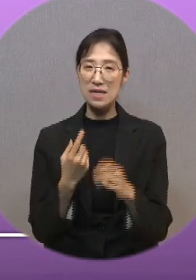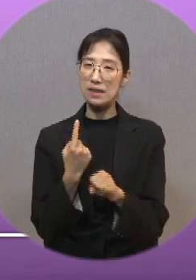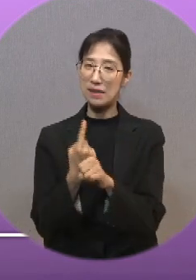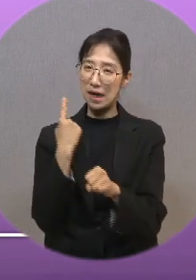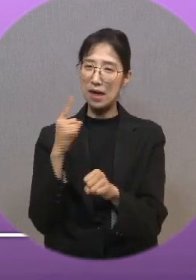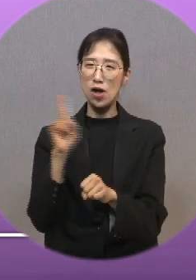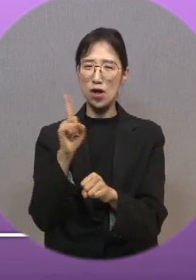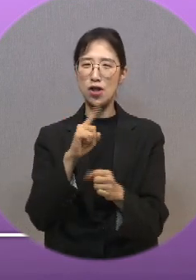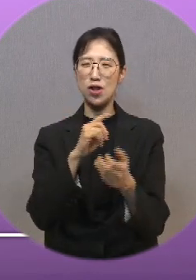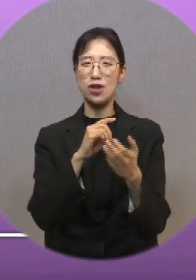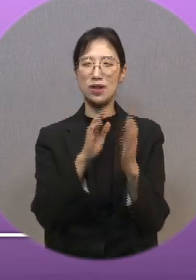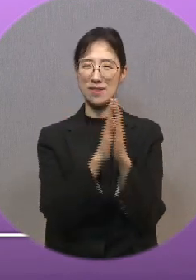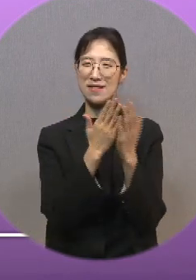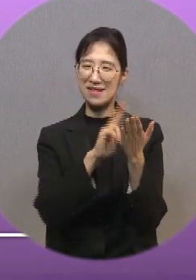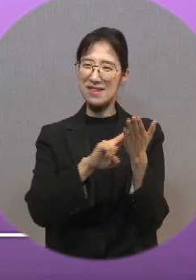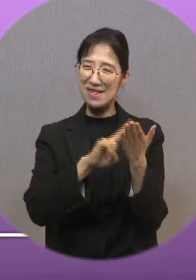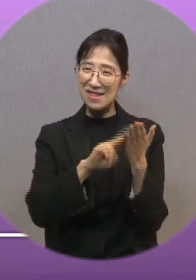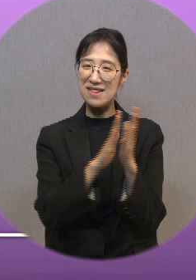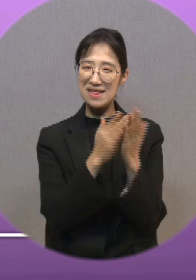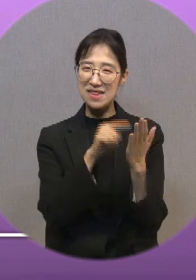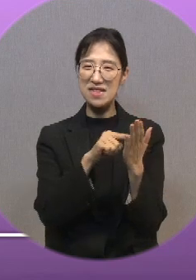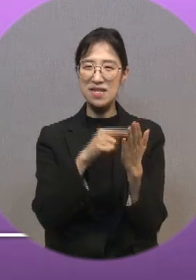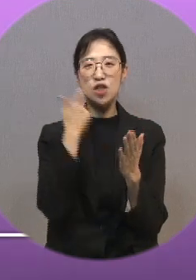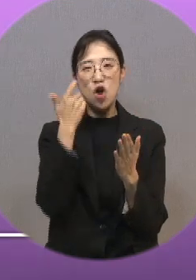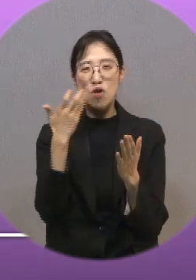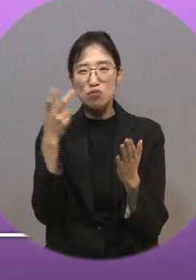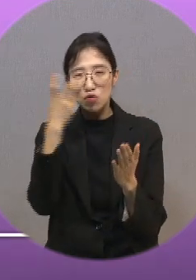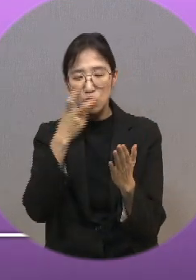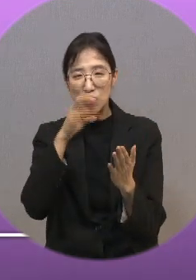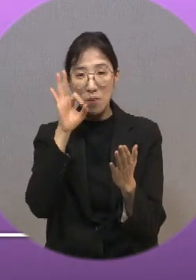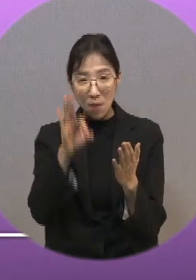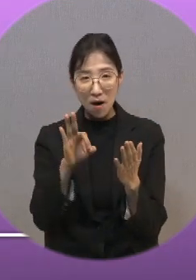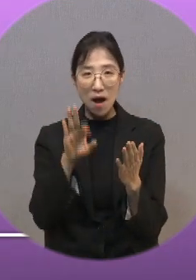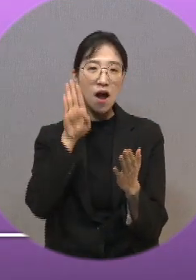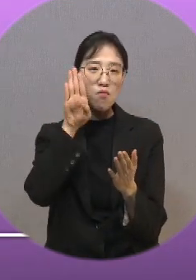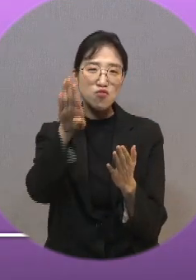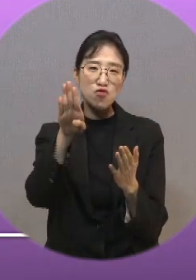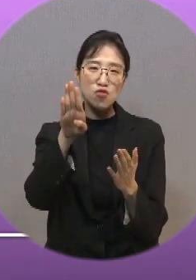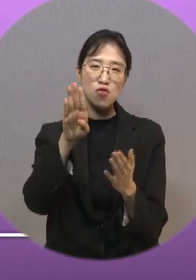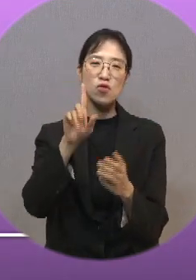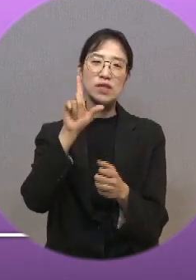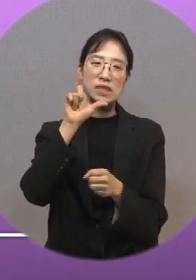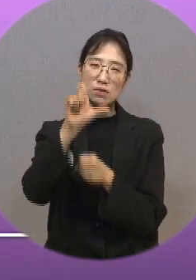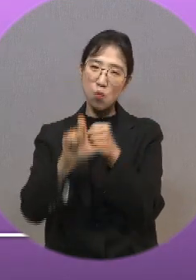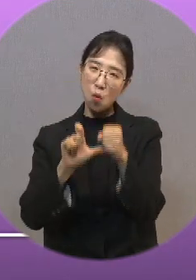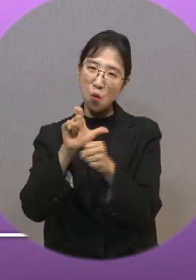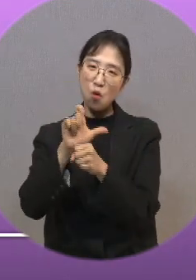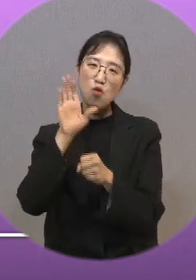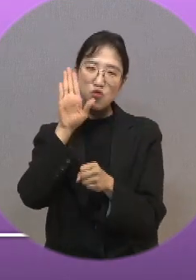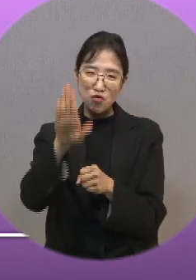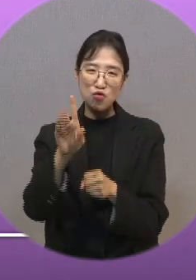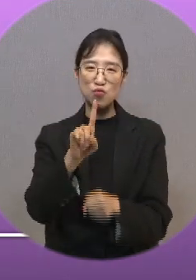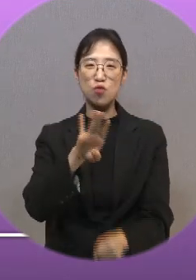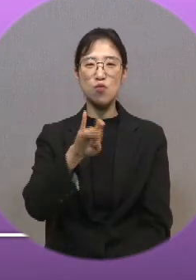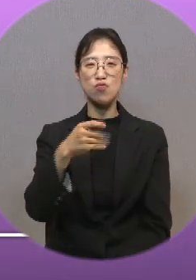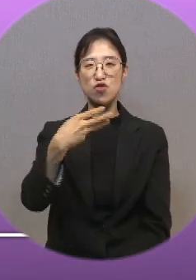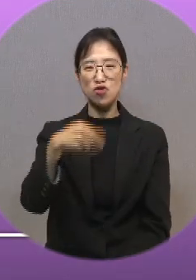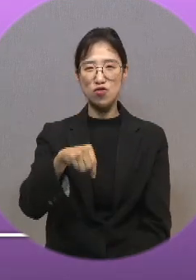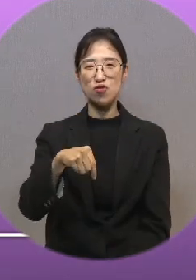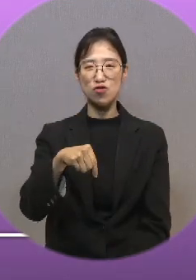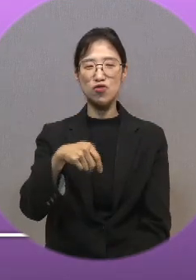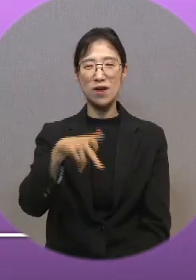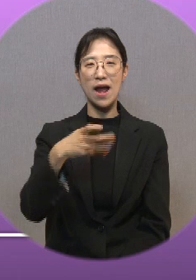모 일간지에서 설문조사를 했는데 앞으로 그렇게 15년 이후면 블루칼라 중에서